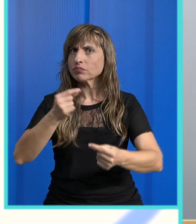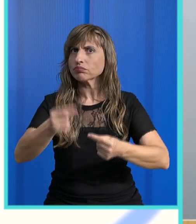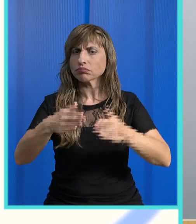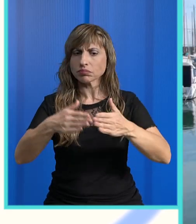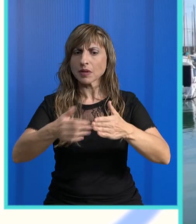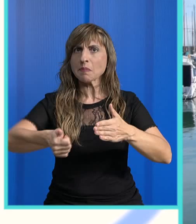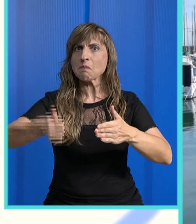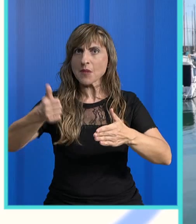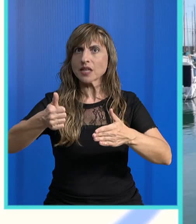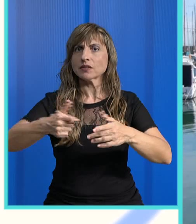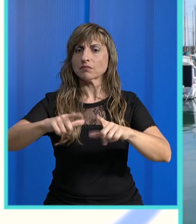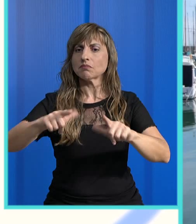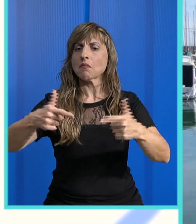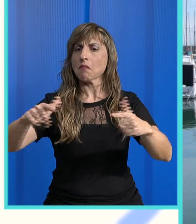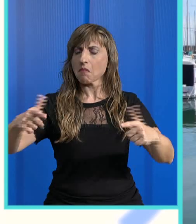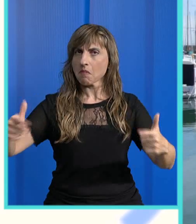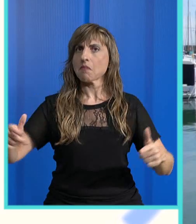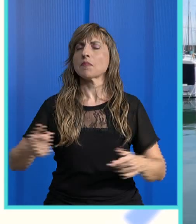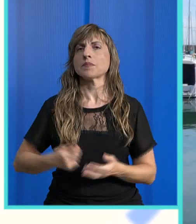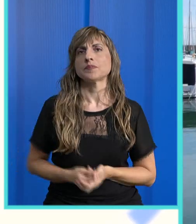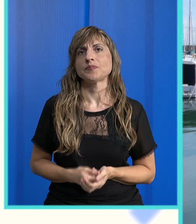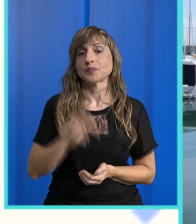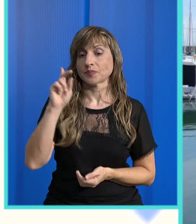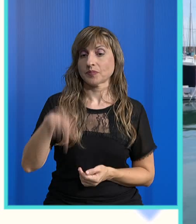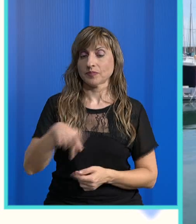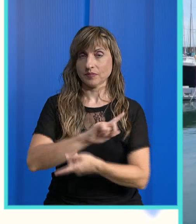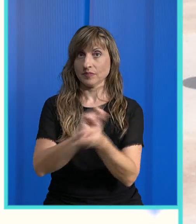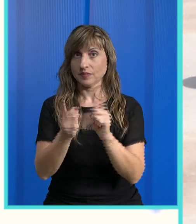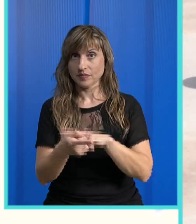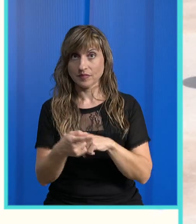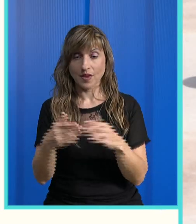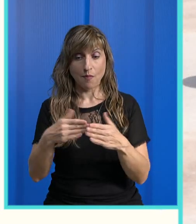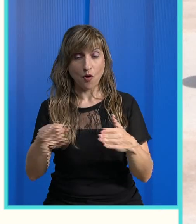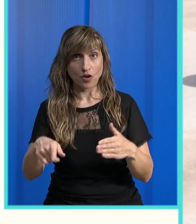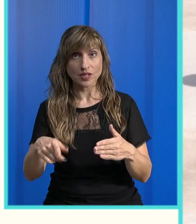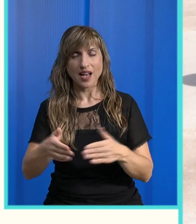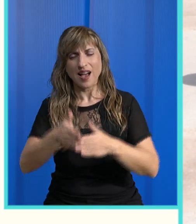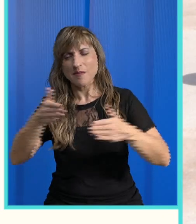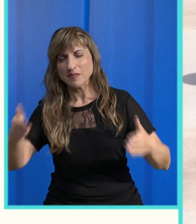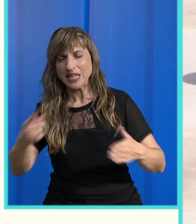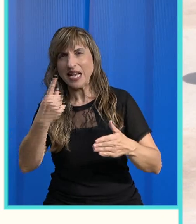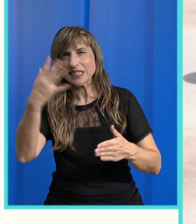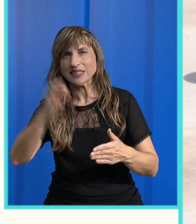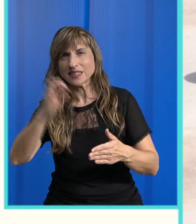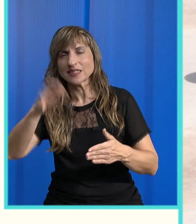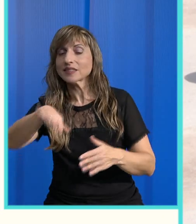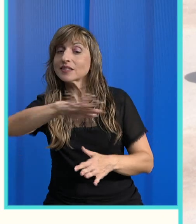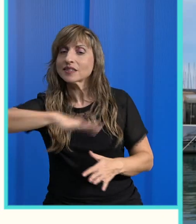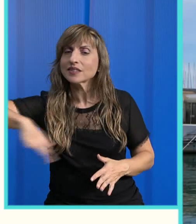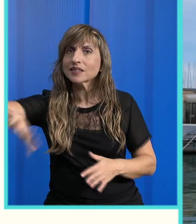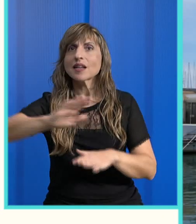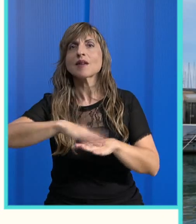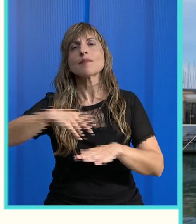s'està fent un forat. Un altre dels canvis que es volen aplicar al port és ampliar fins al 15% l'espai destinat a les